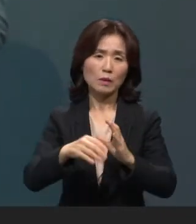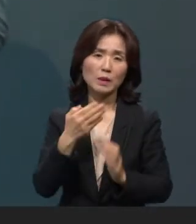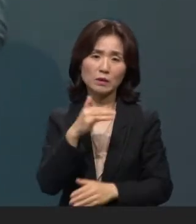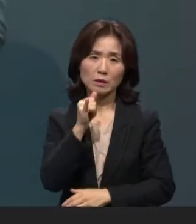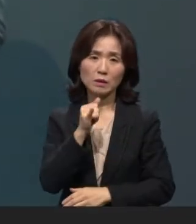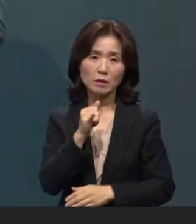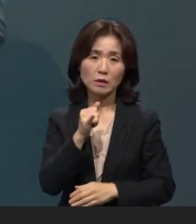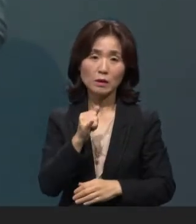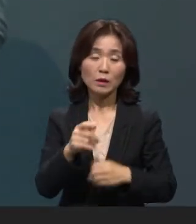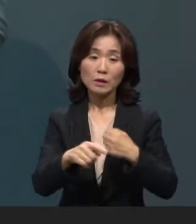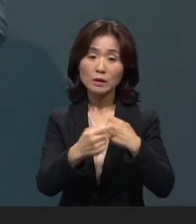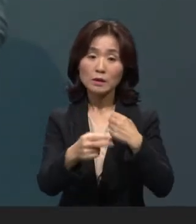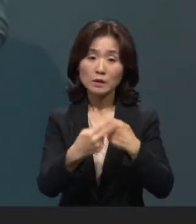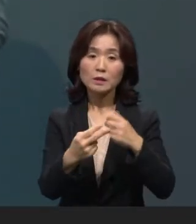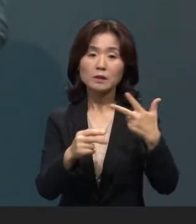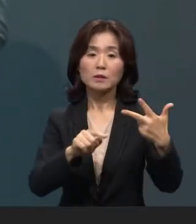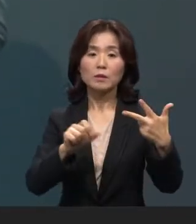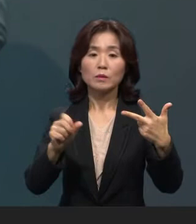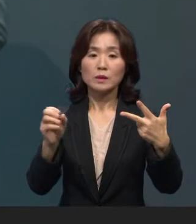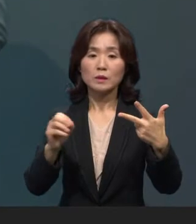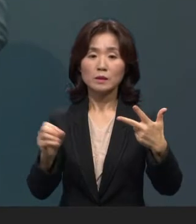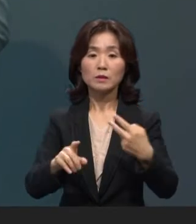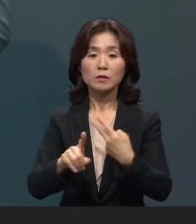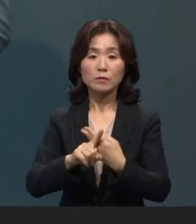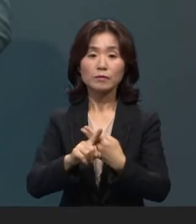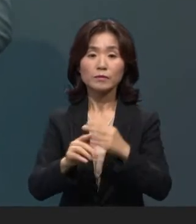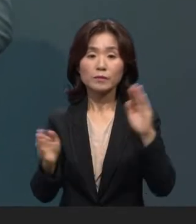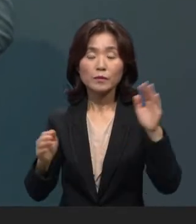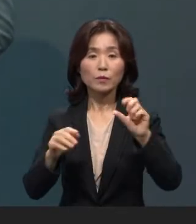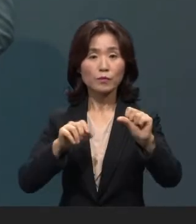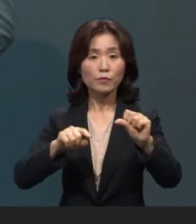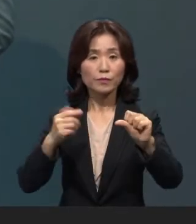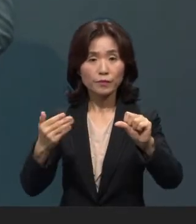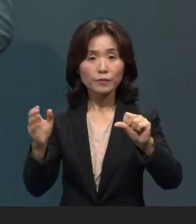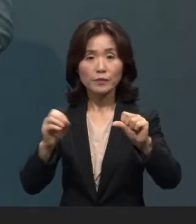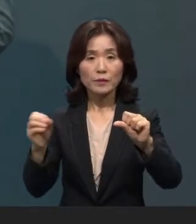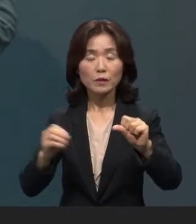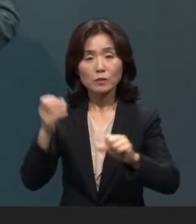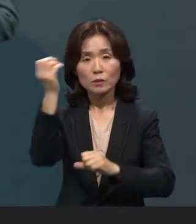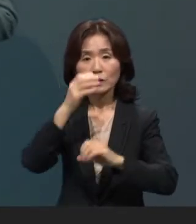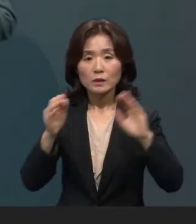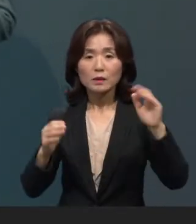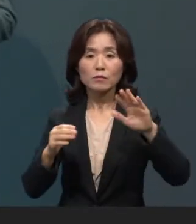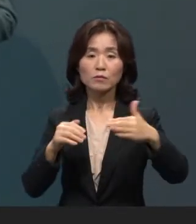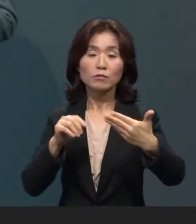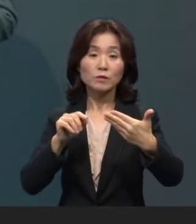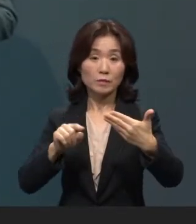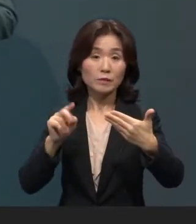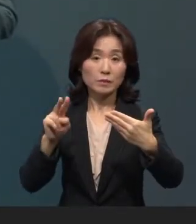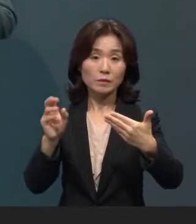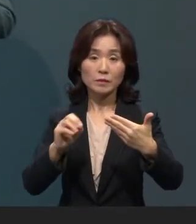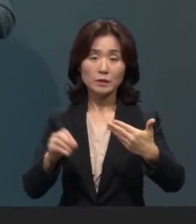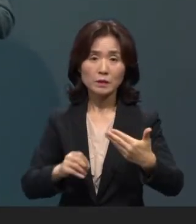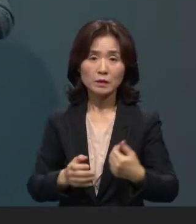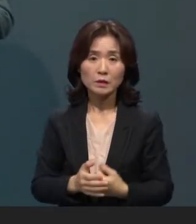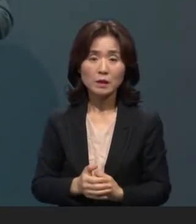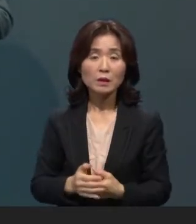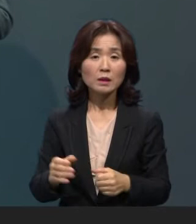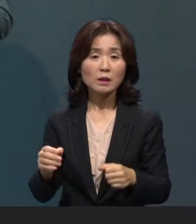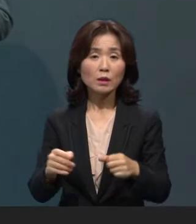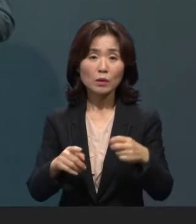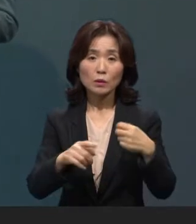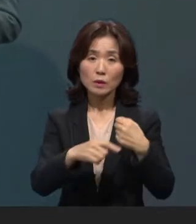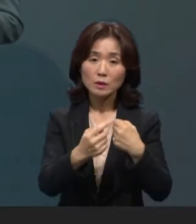이 7.5% 중학생 5.9% 고등학생 9.2% 였읍니다 특히 초등 서